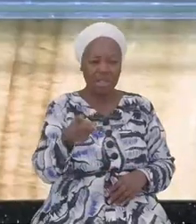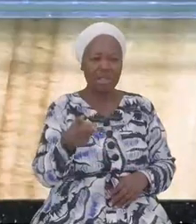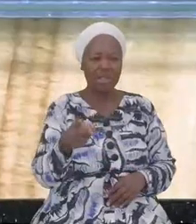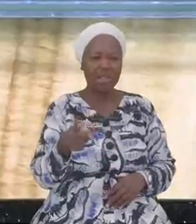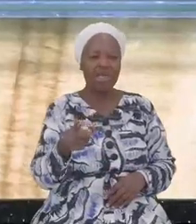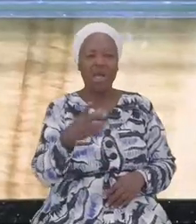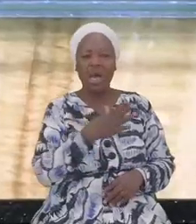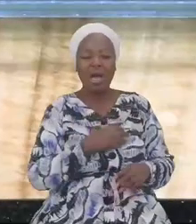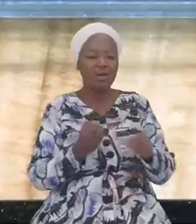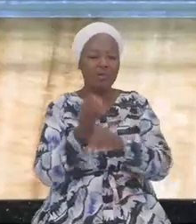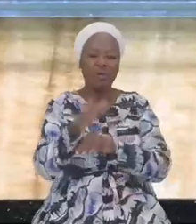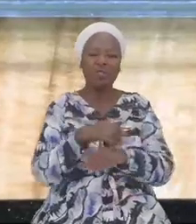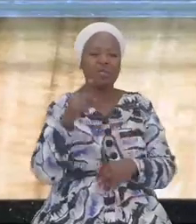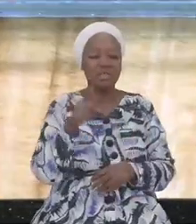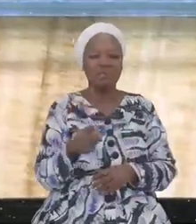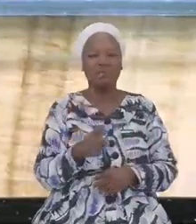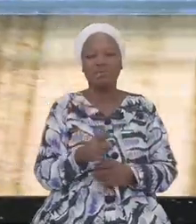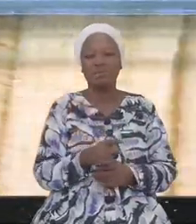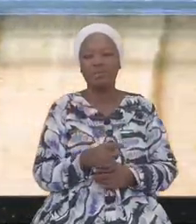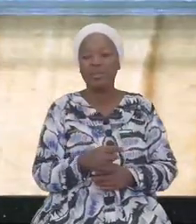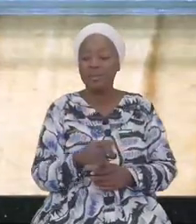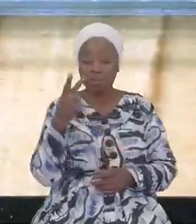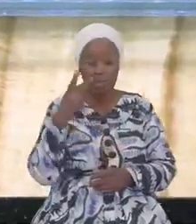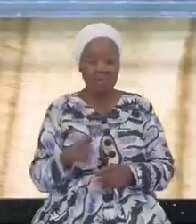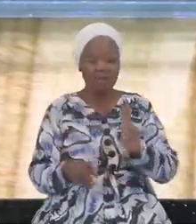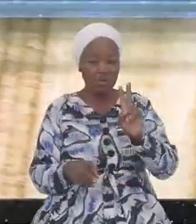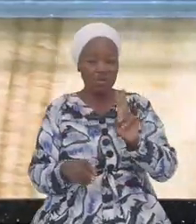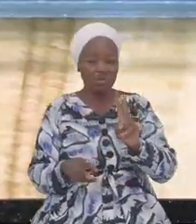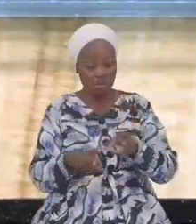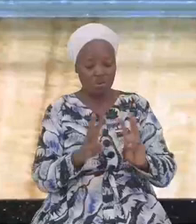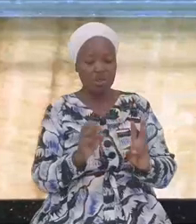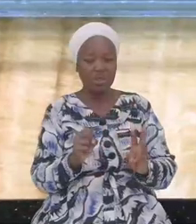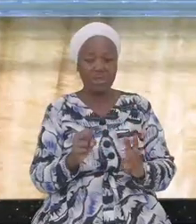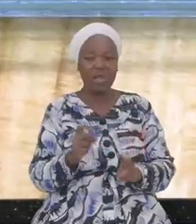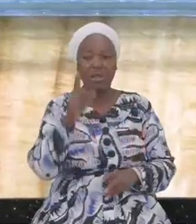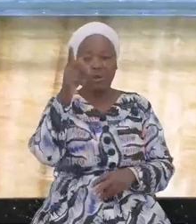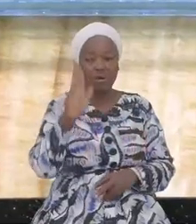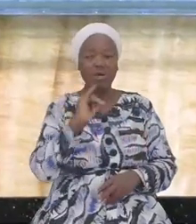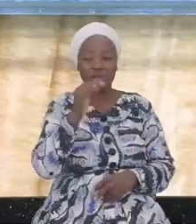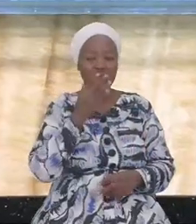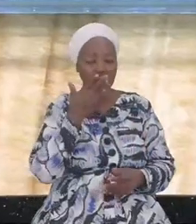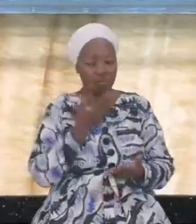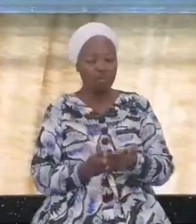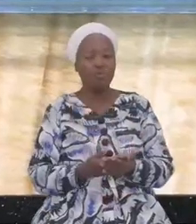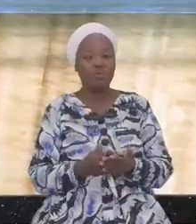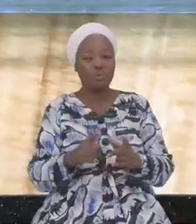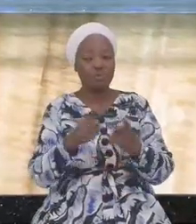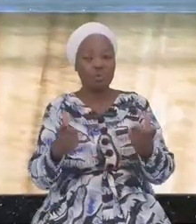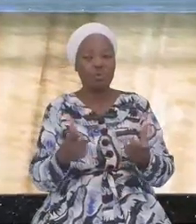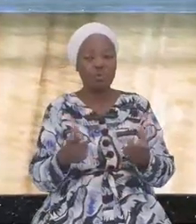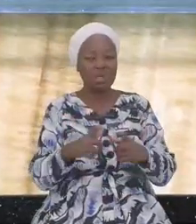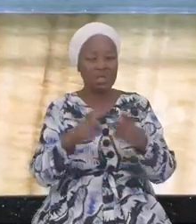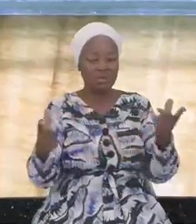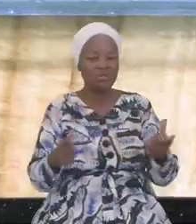qui seront ton partage. Ouais, les deux pièces, les deux côtés. Dieu est un bon Dieu, un grand Dieu. Si